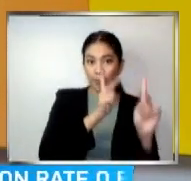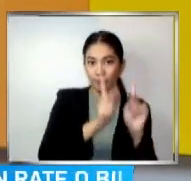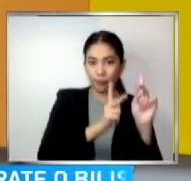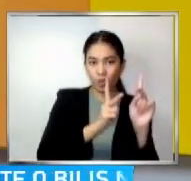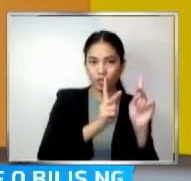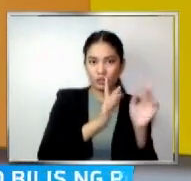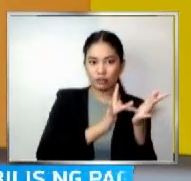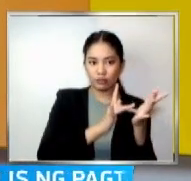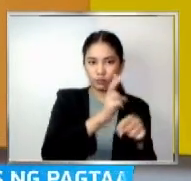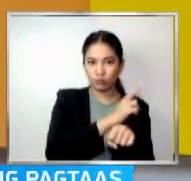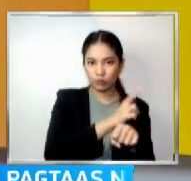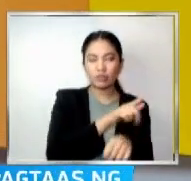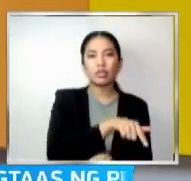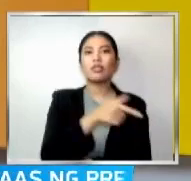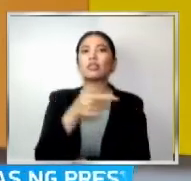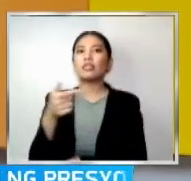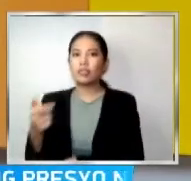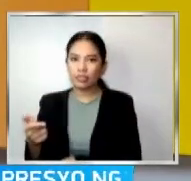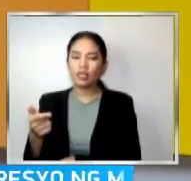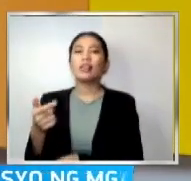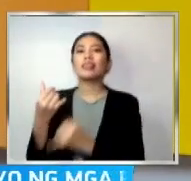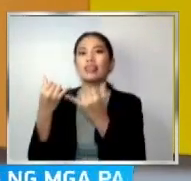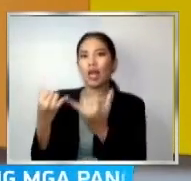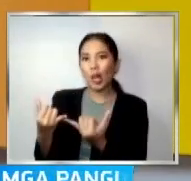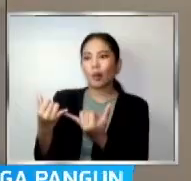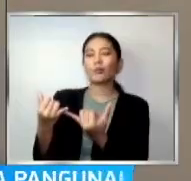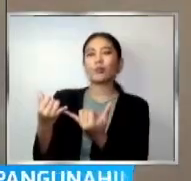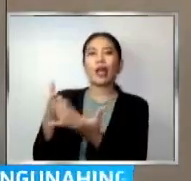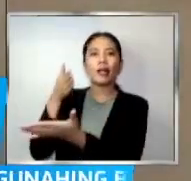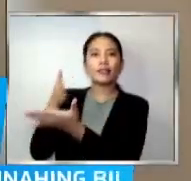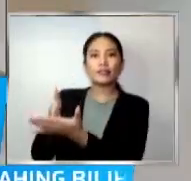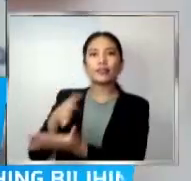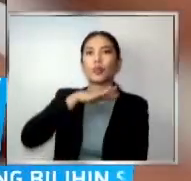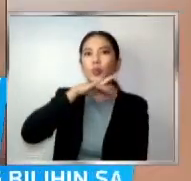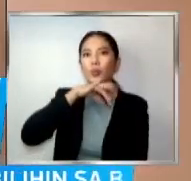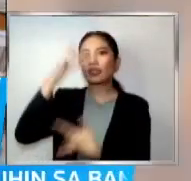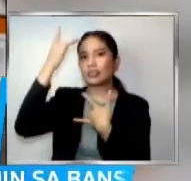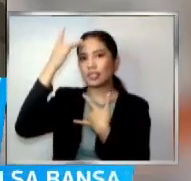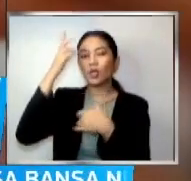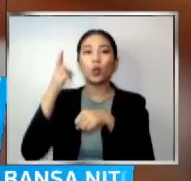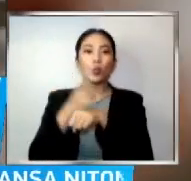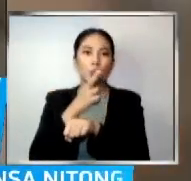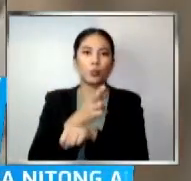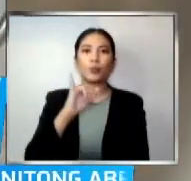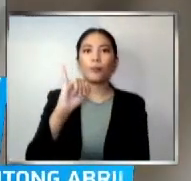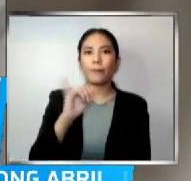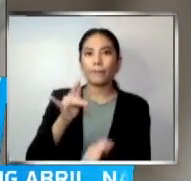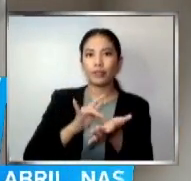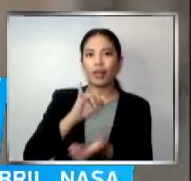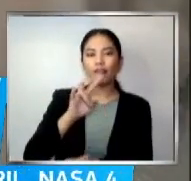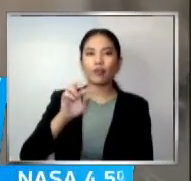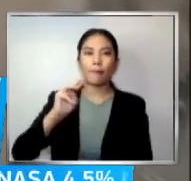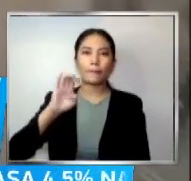drug na ivermectin kontra naman sa African swine fever. Ayon po sa Department of Agriculture, bumuo na sila ng research team na mag-aaral